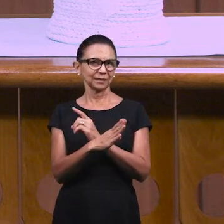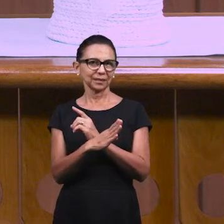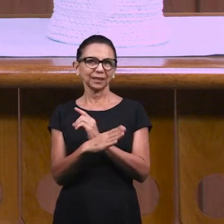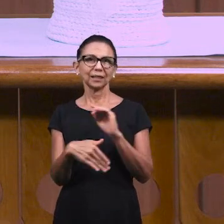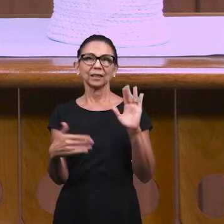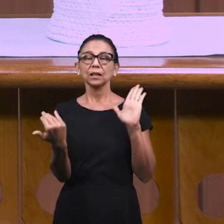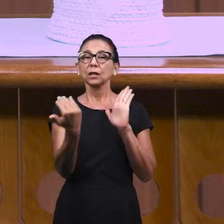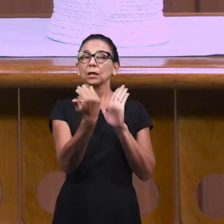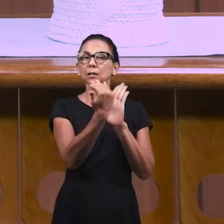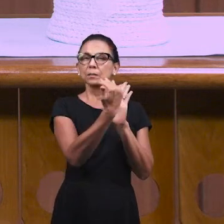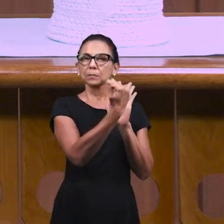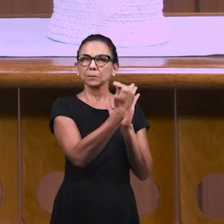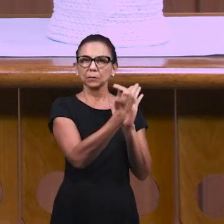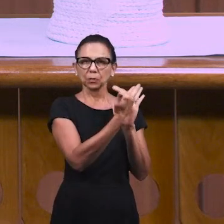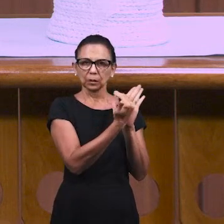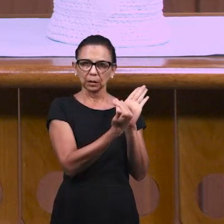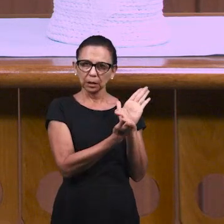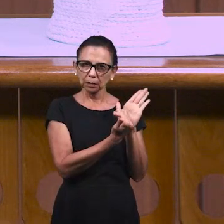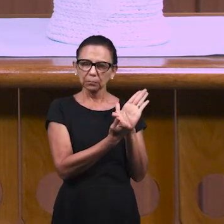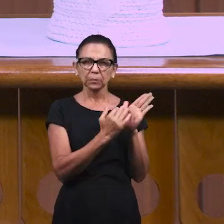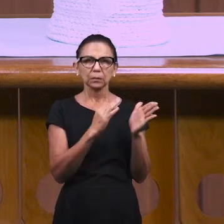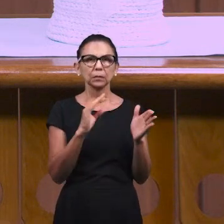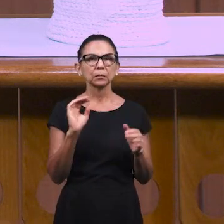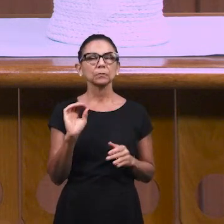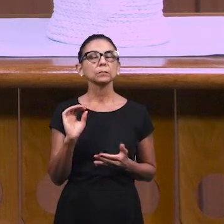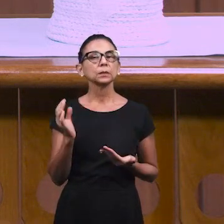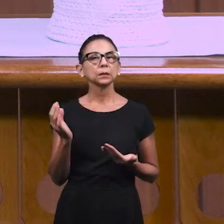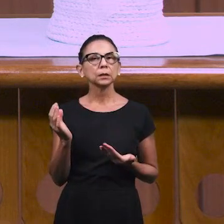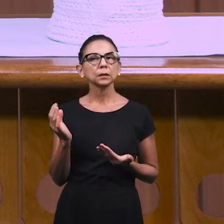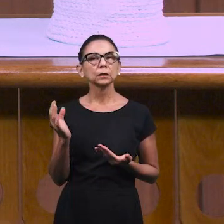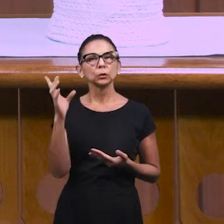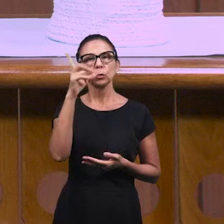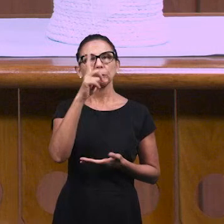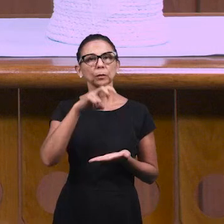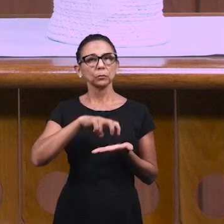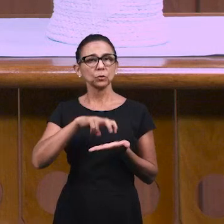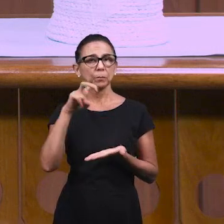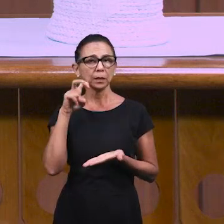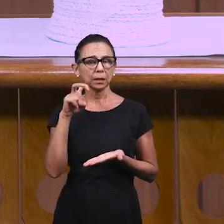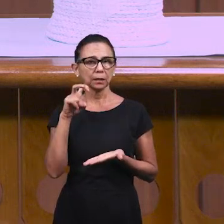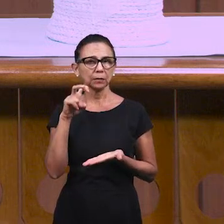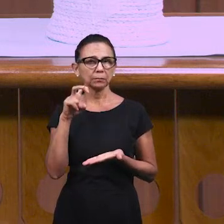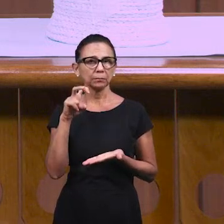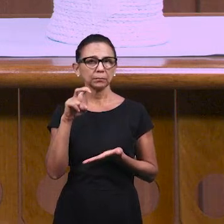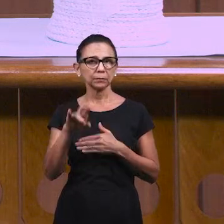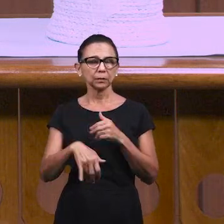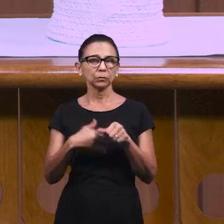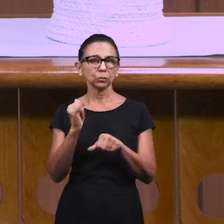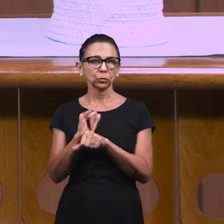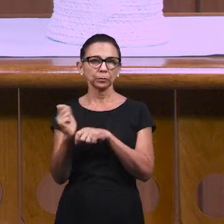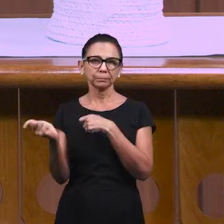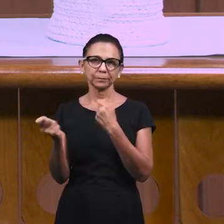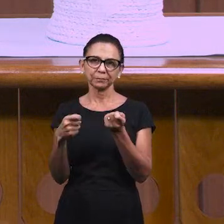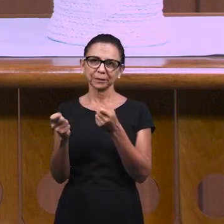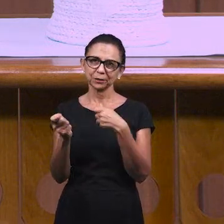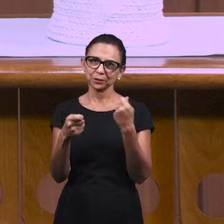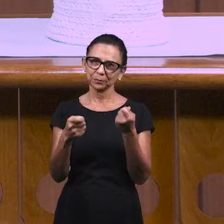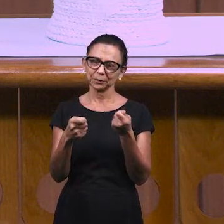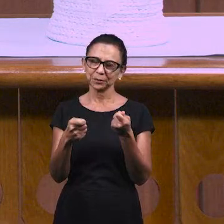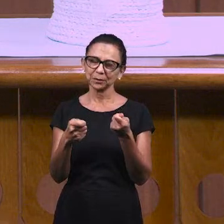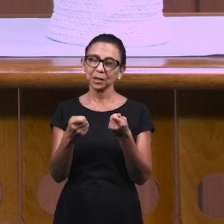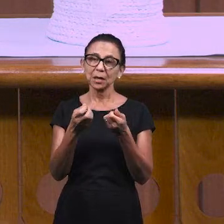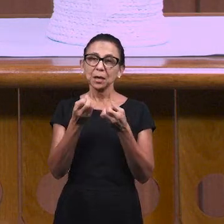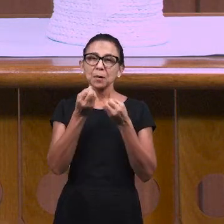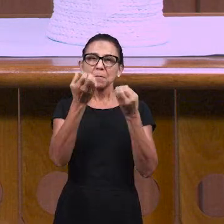dominicale. Cette programmation, tous les dimanches matin, nous transmettons ici dans notre canal YouTube et